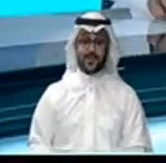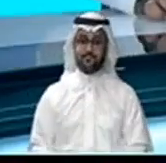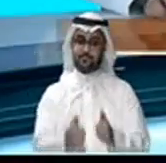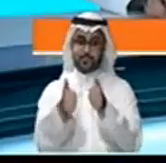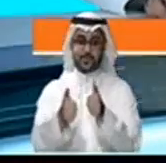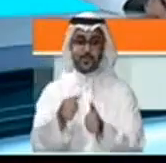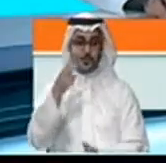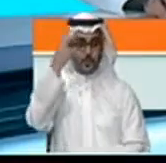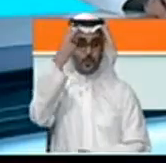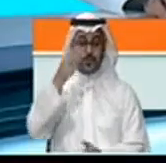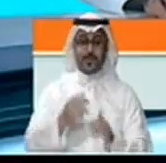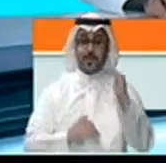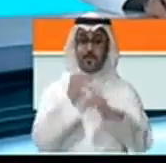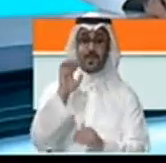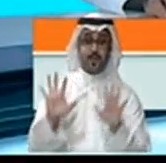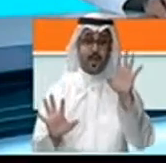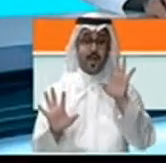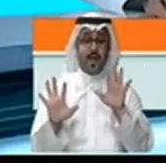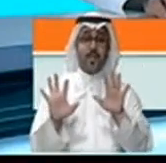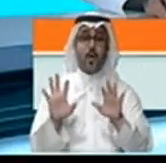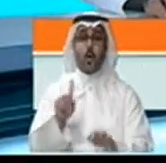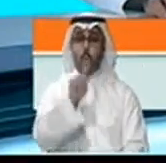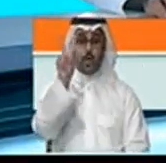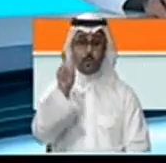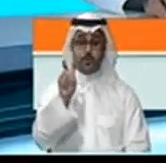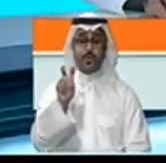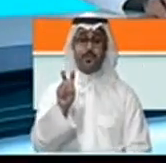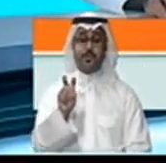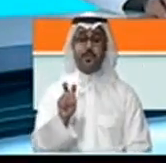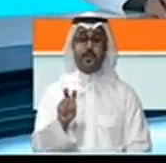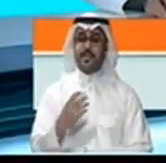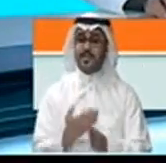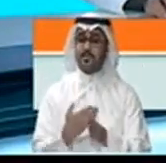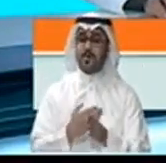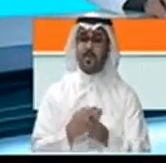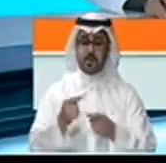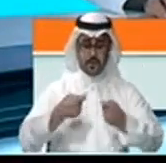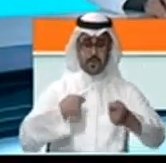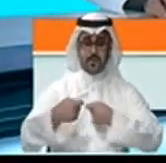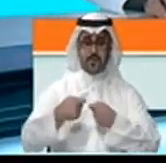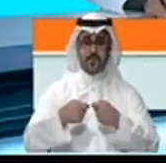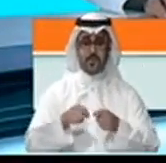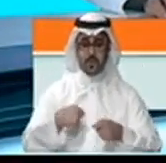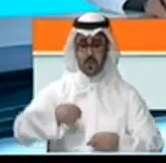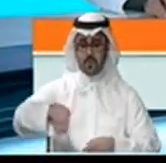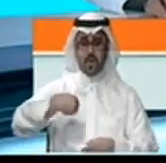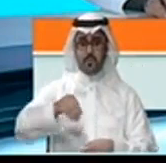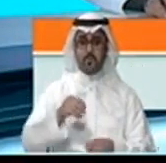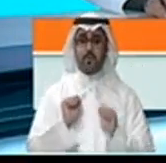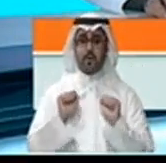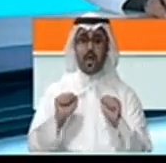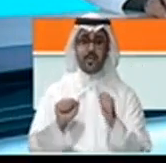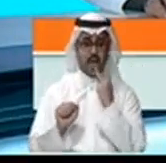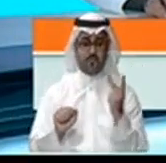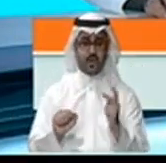حققت المملكة المرتبة 21 عالميا من ناحية قيمة صادراتها لعام